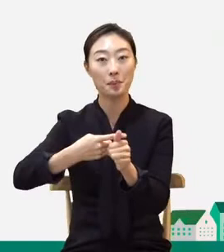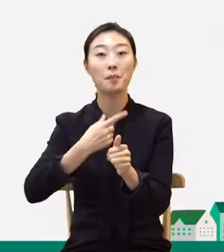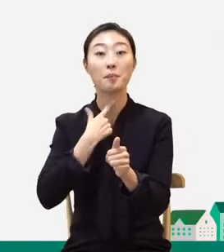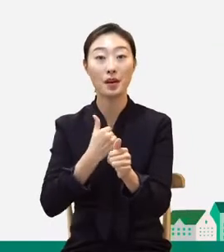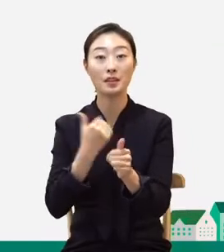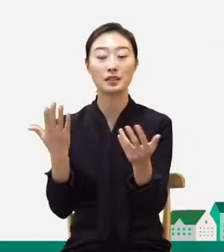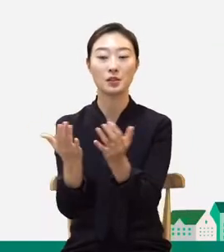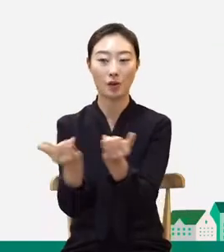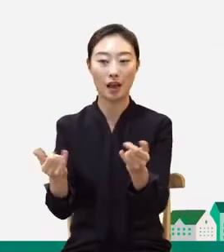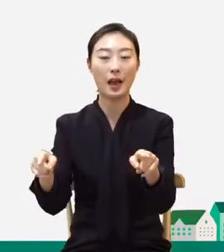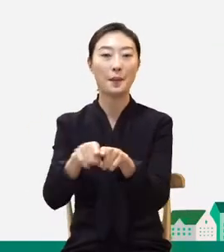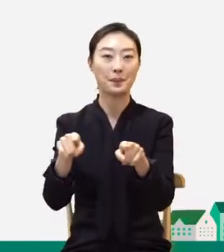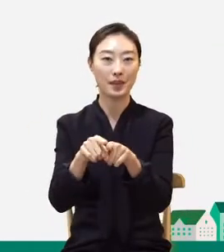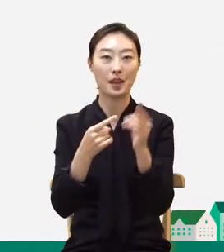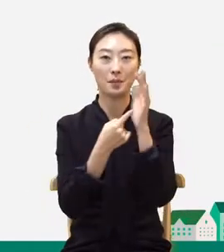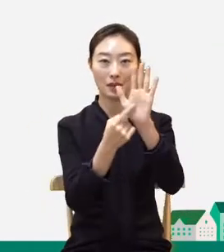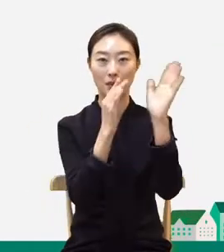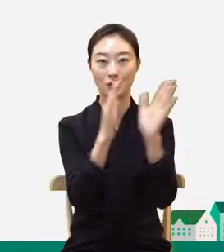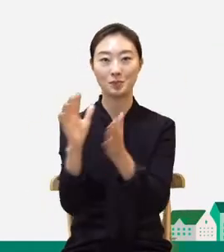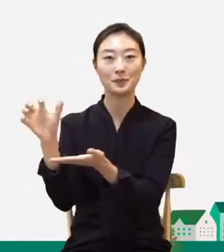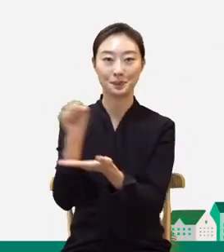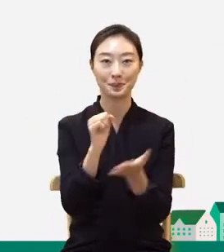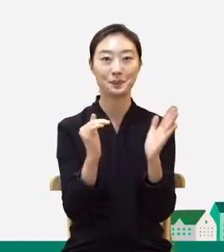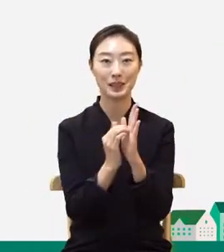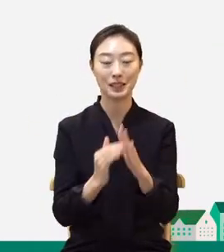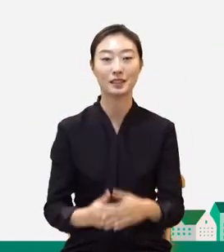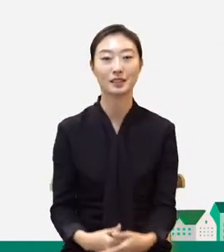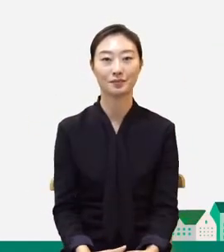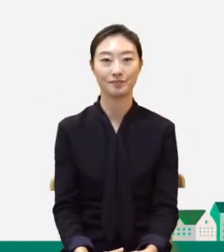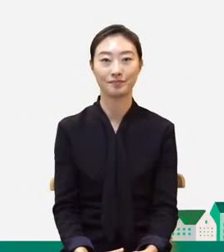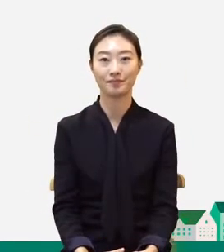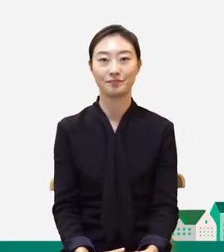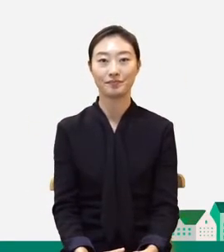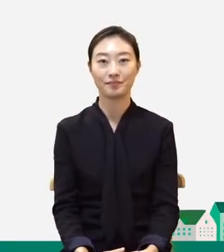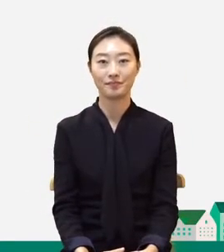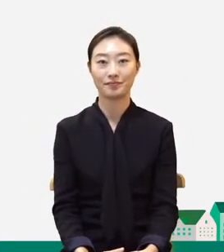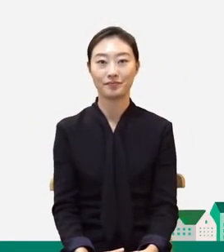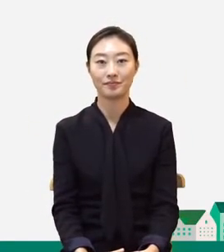선생님과 함께 발표를 준비해 보았습니다.